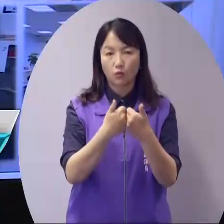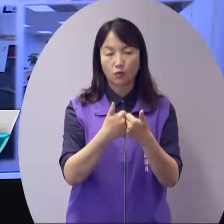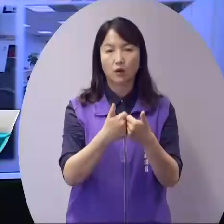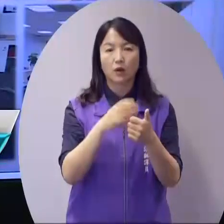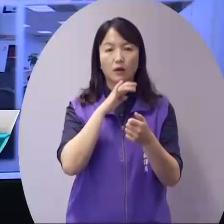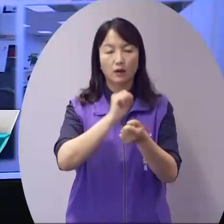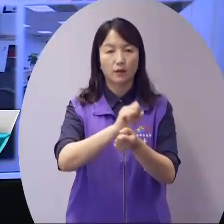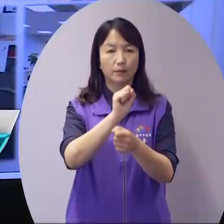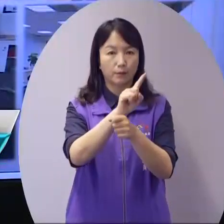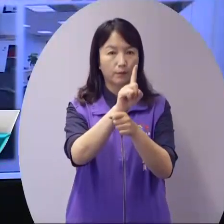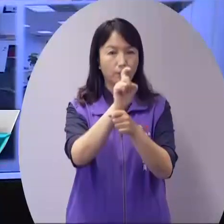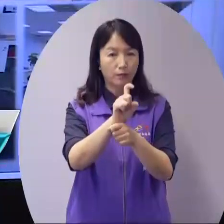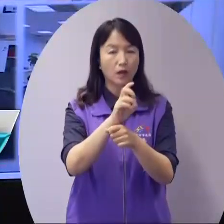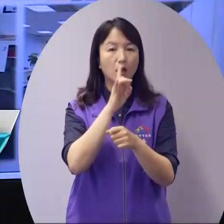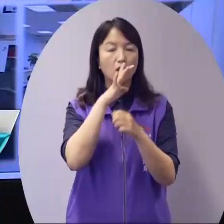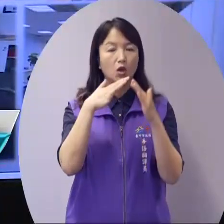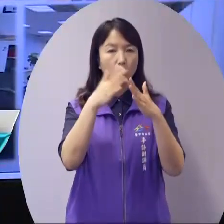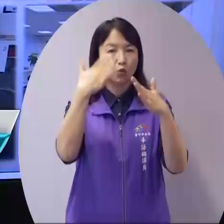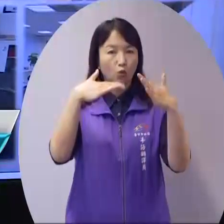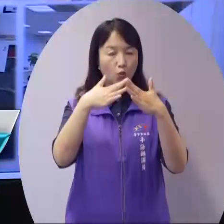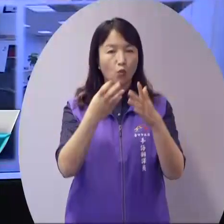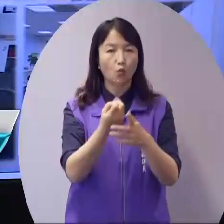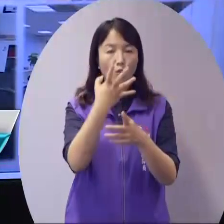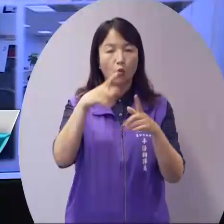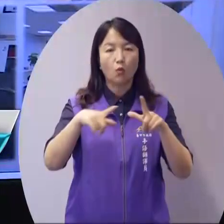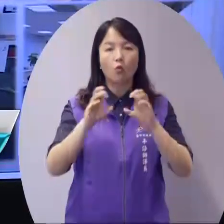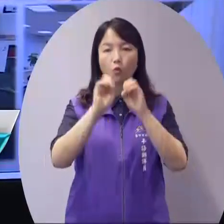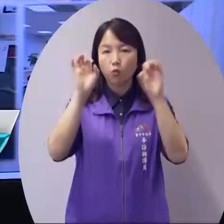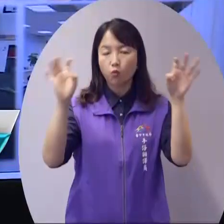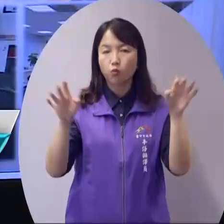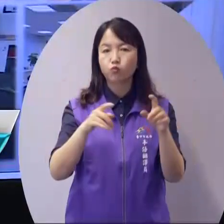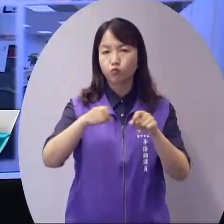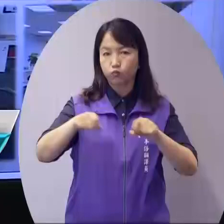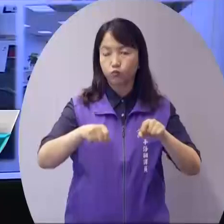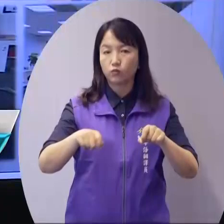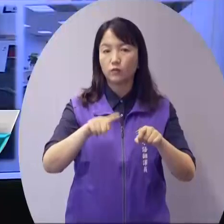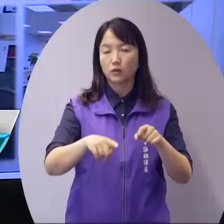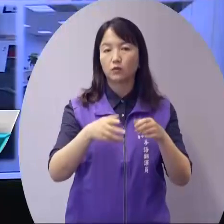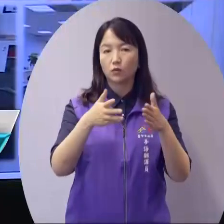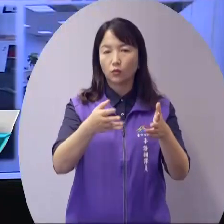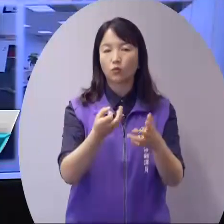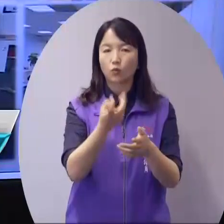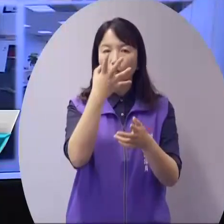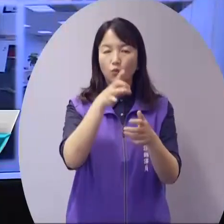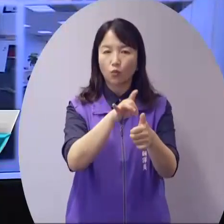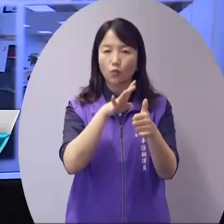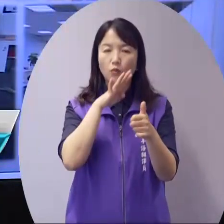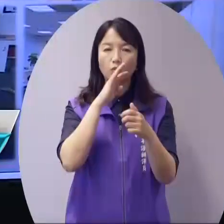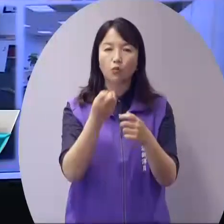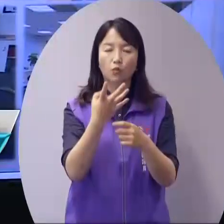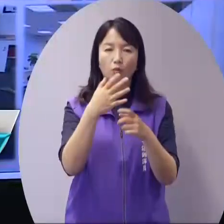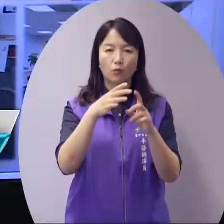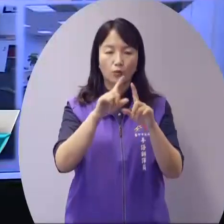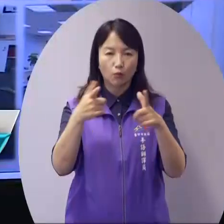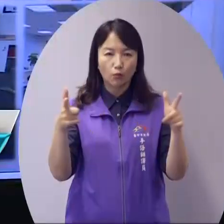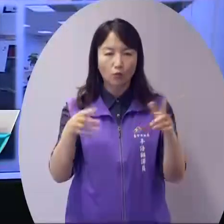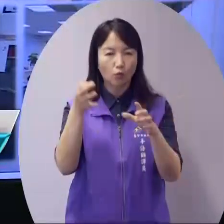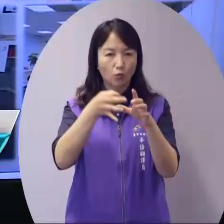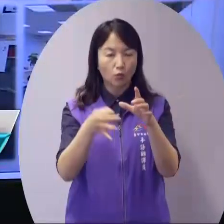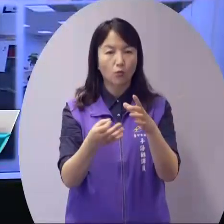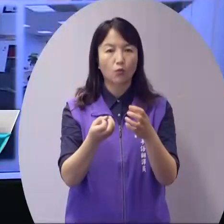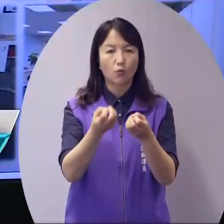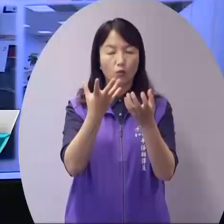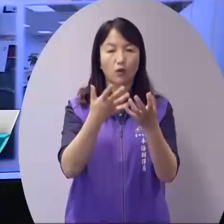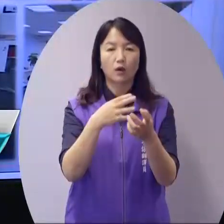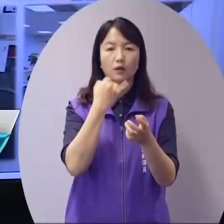理110年台中市校园花卉推广活动计划，第二届的花木兰变换光彩插花活动，